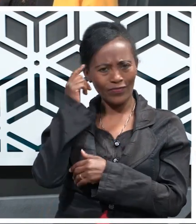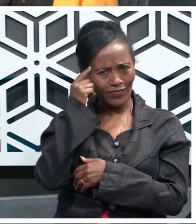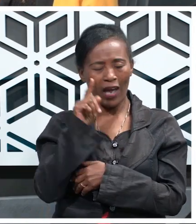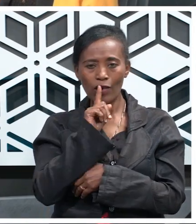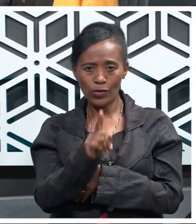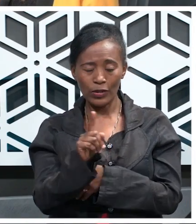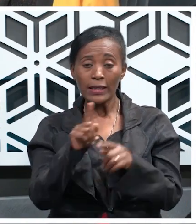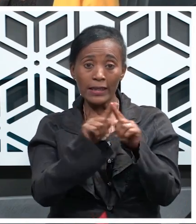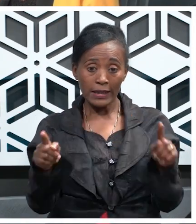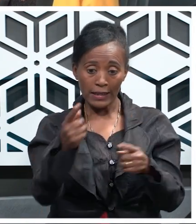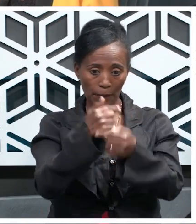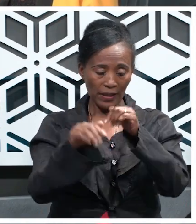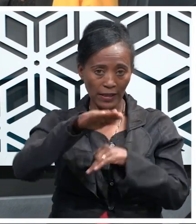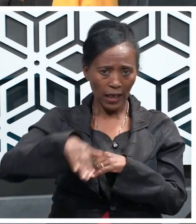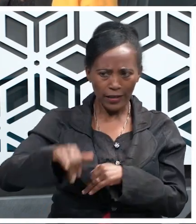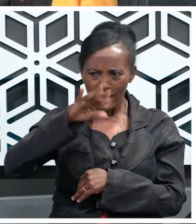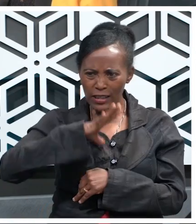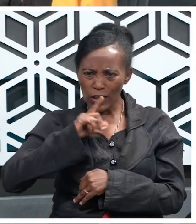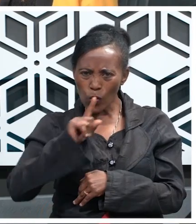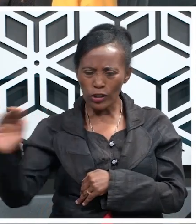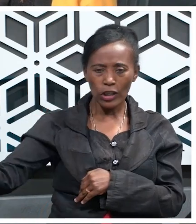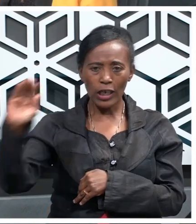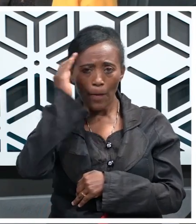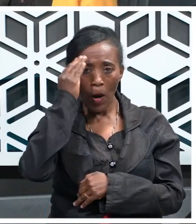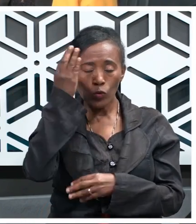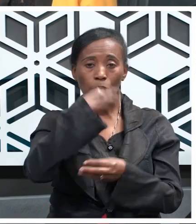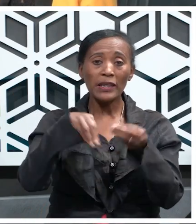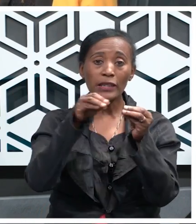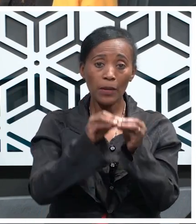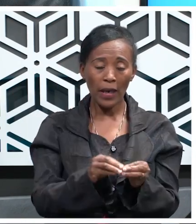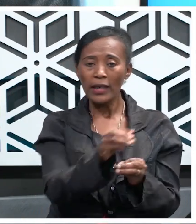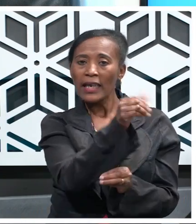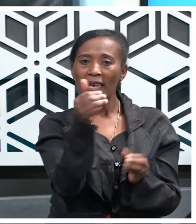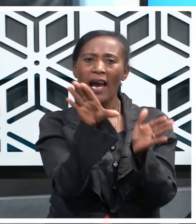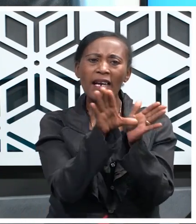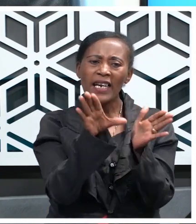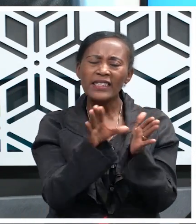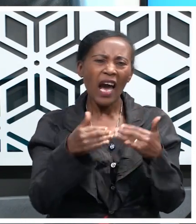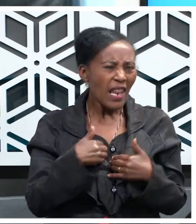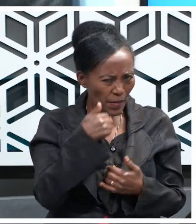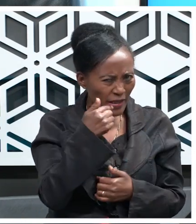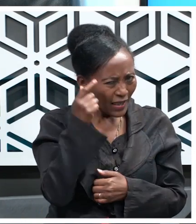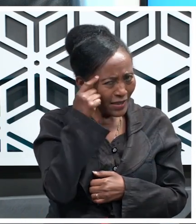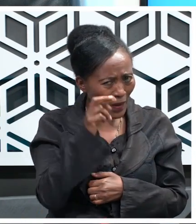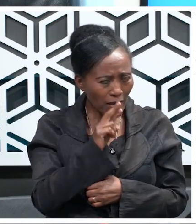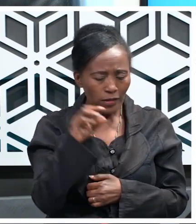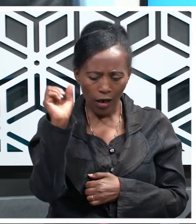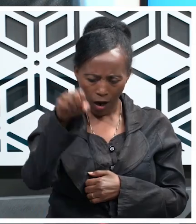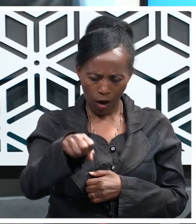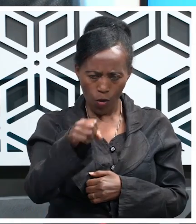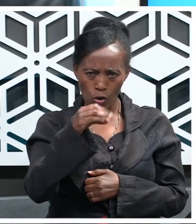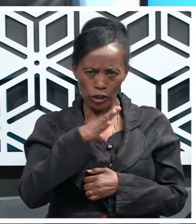ነው ብዬ አሰብኩኝ ግን ከመጣሽ አይቀር ሰዎች ከመያውቁት በተጨማሪ ሌላ ገጽ አለኝ ብለሽ